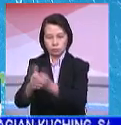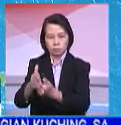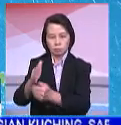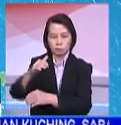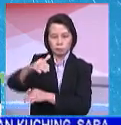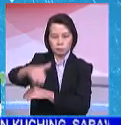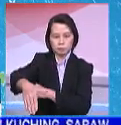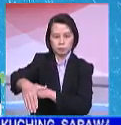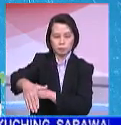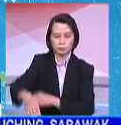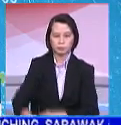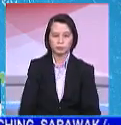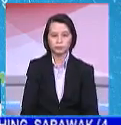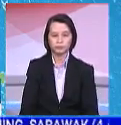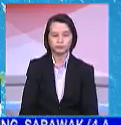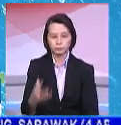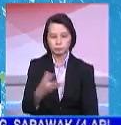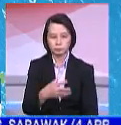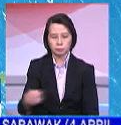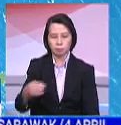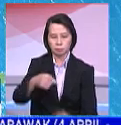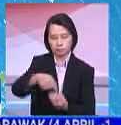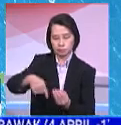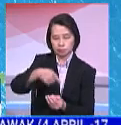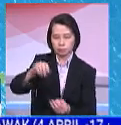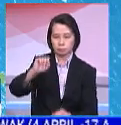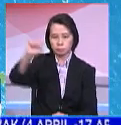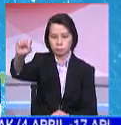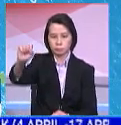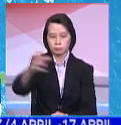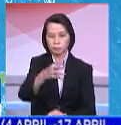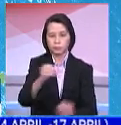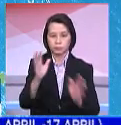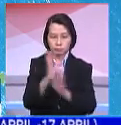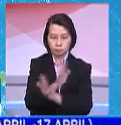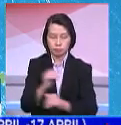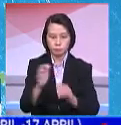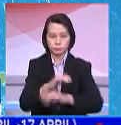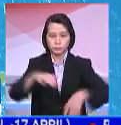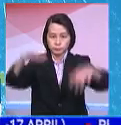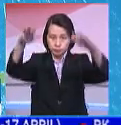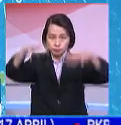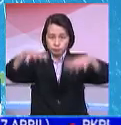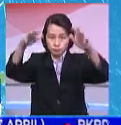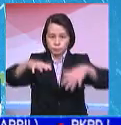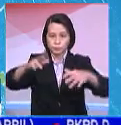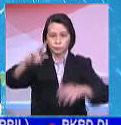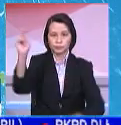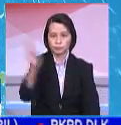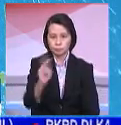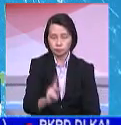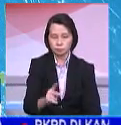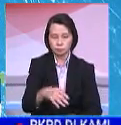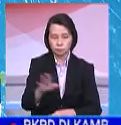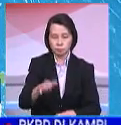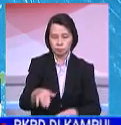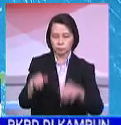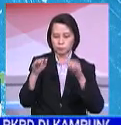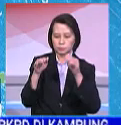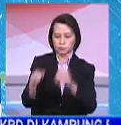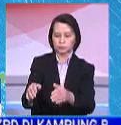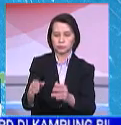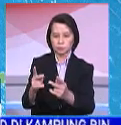lewat petang hari ini. Manakala di sekitar Sabah dan juga Sarawak pula, hujan berserta ribut petir lebih menumpu